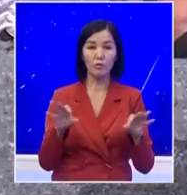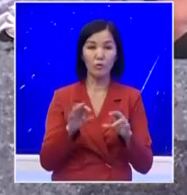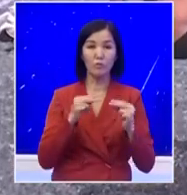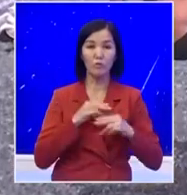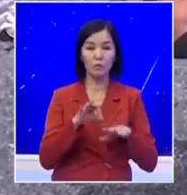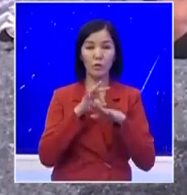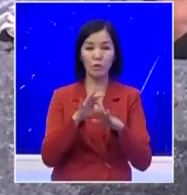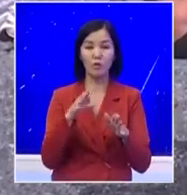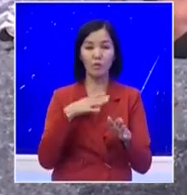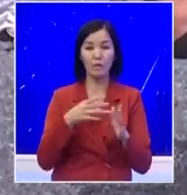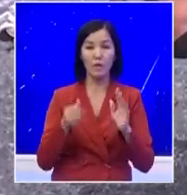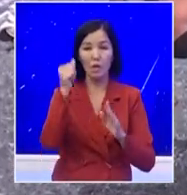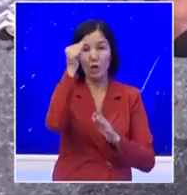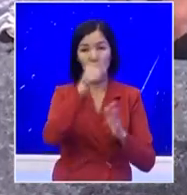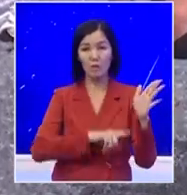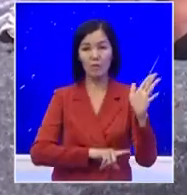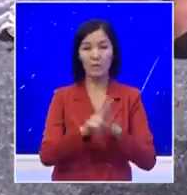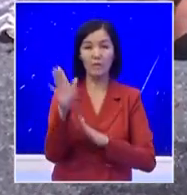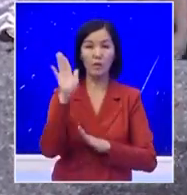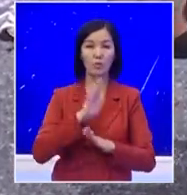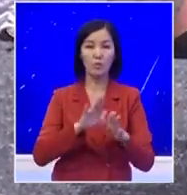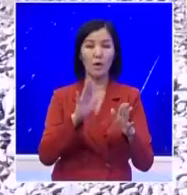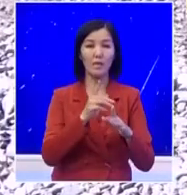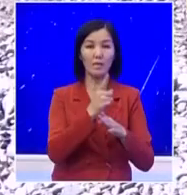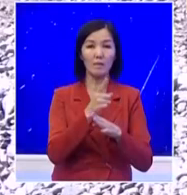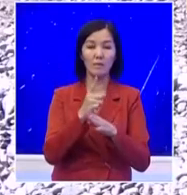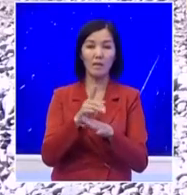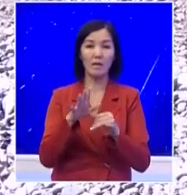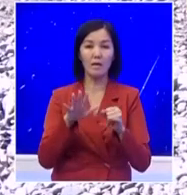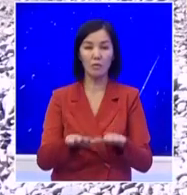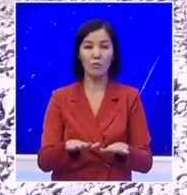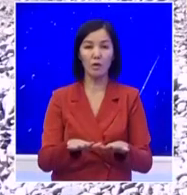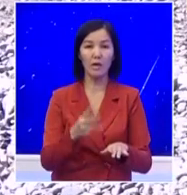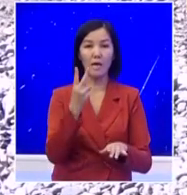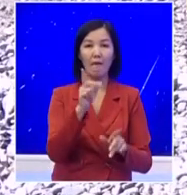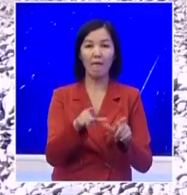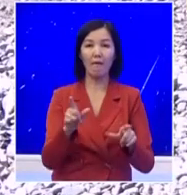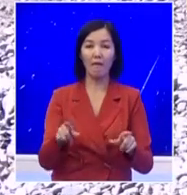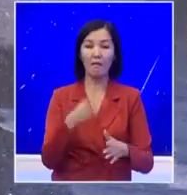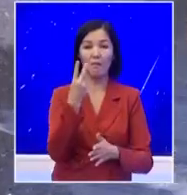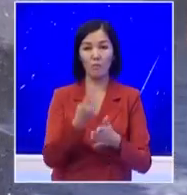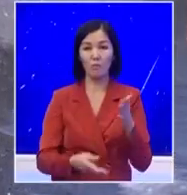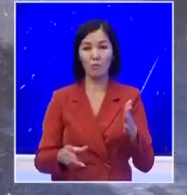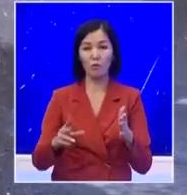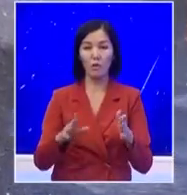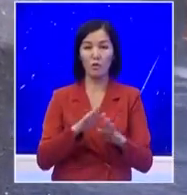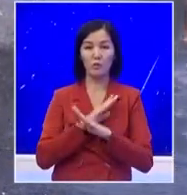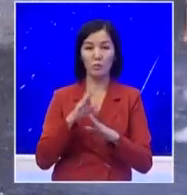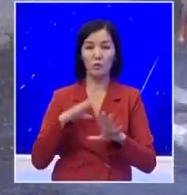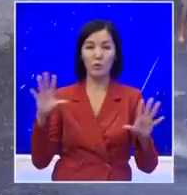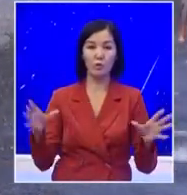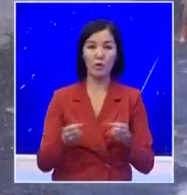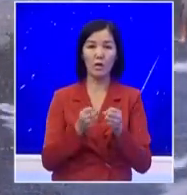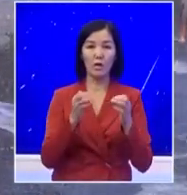жүргізіліп те жатыр. Жалпы жыл басынан суға түсуге тыйым салынған жерде шомылып екі адам көз жұмған. Ал құтқарылғандар саны